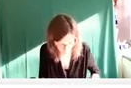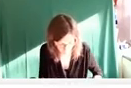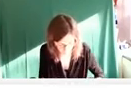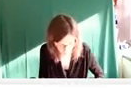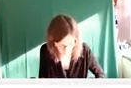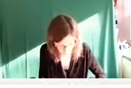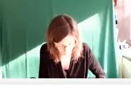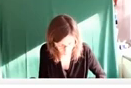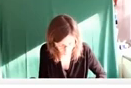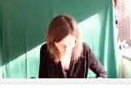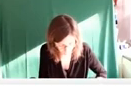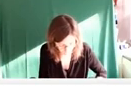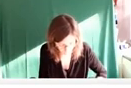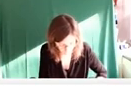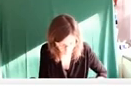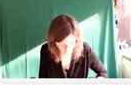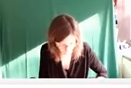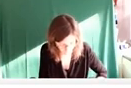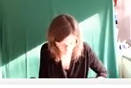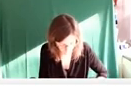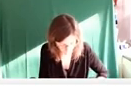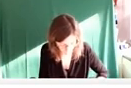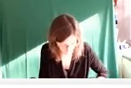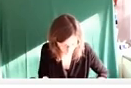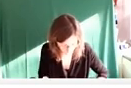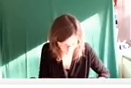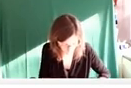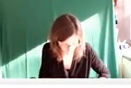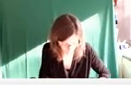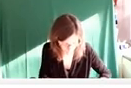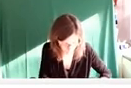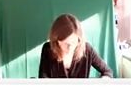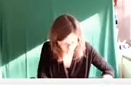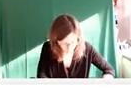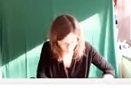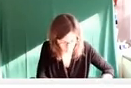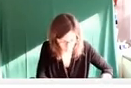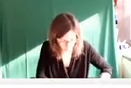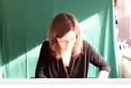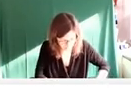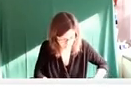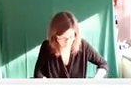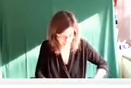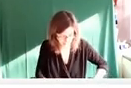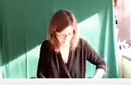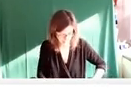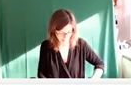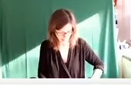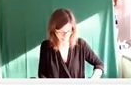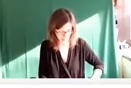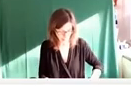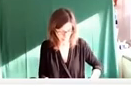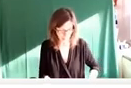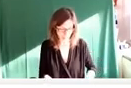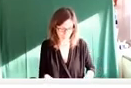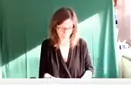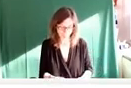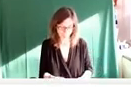est présente en qualitatif avec la transférabilité? Oui, ben c'est ça. En qualitatif, en